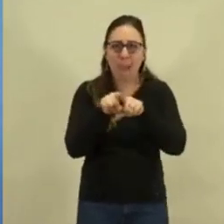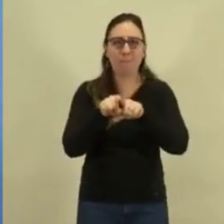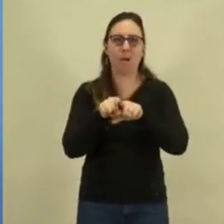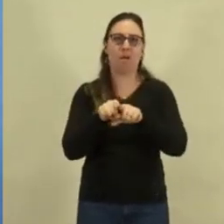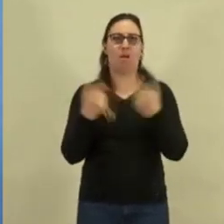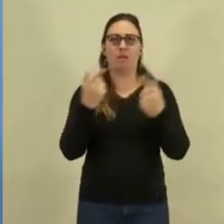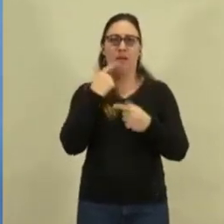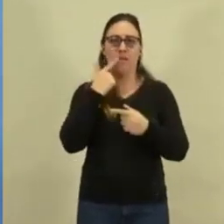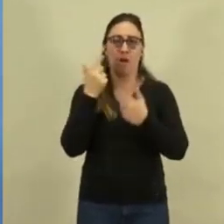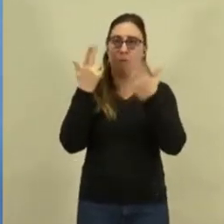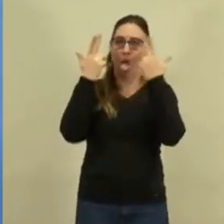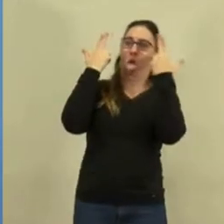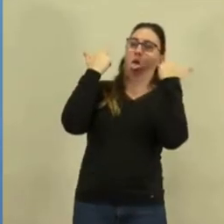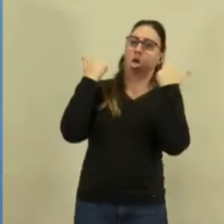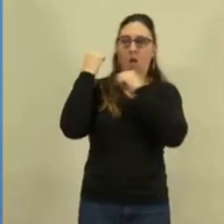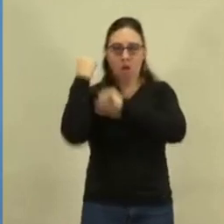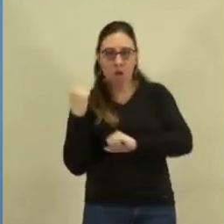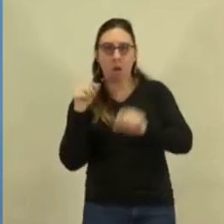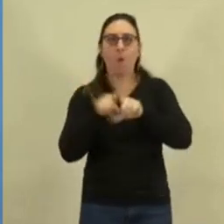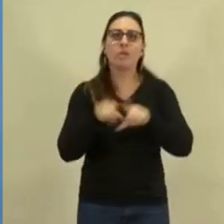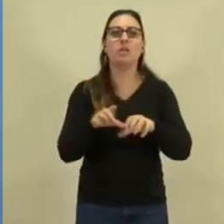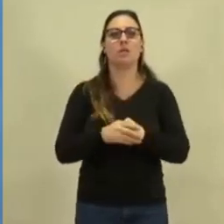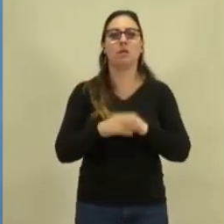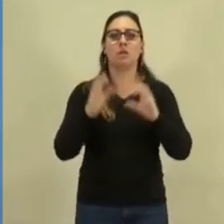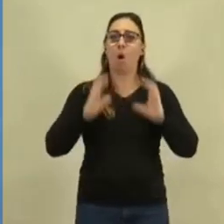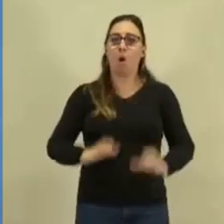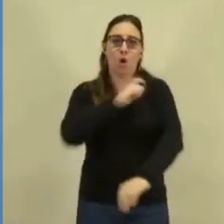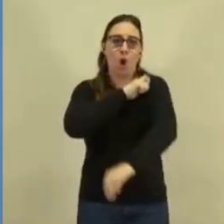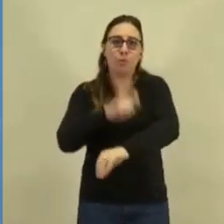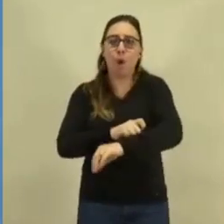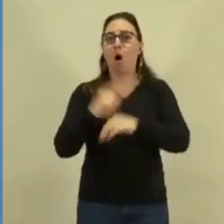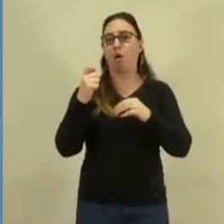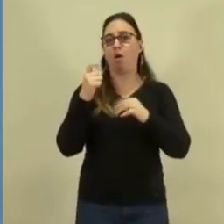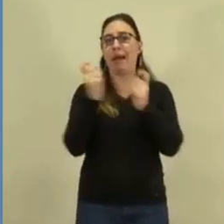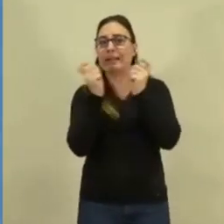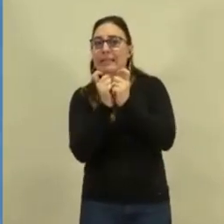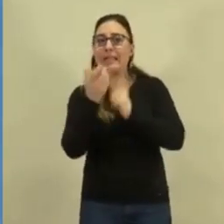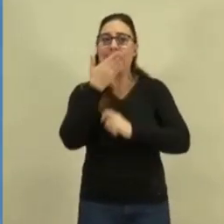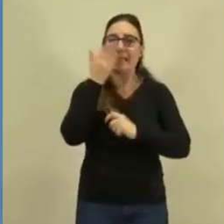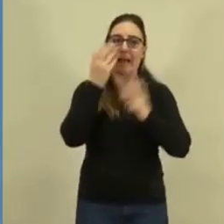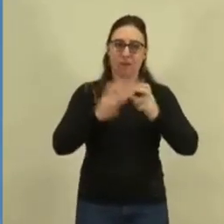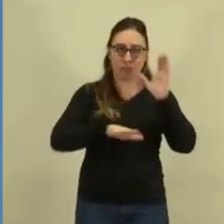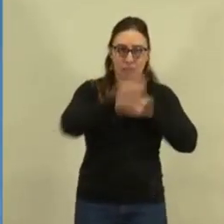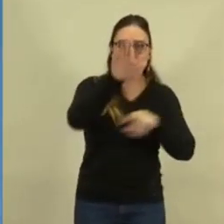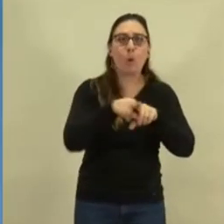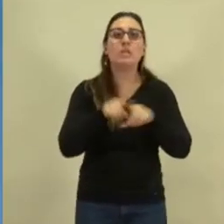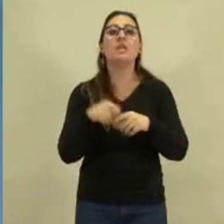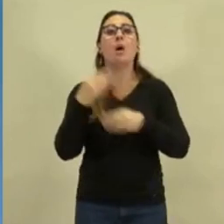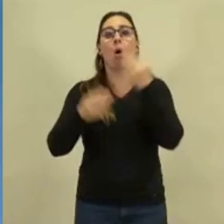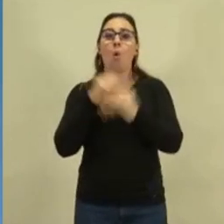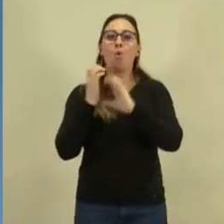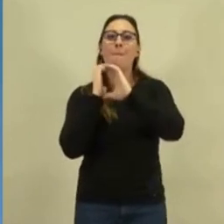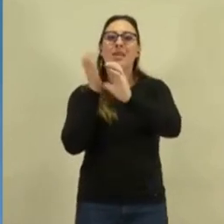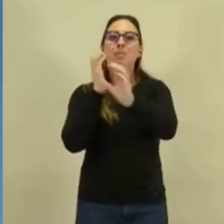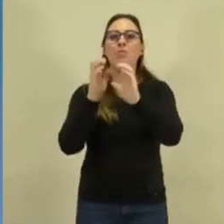aussi l'inflation. Un club de sport, eh bien, il subit l'augmentation des fluides, il subit l'augmentation du gasoil quand il faut amener en minibus ces